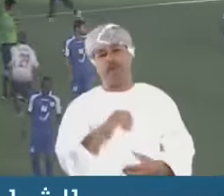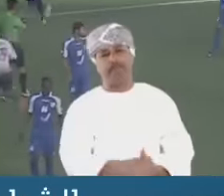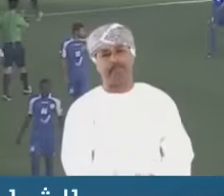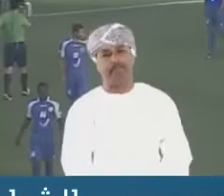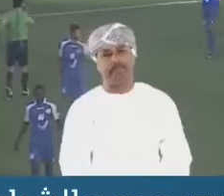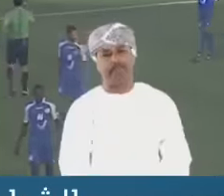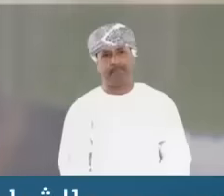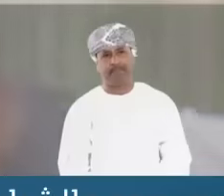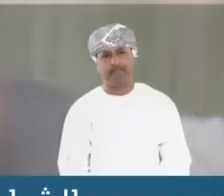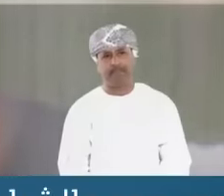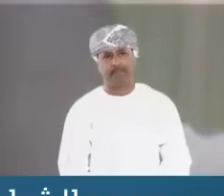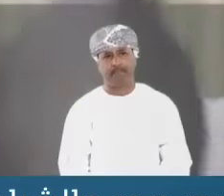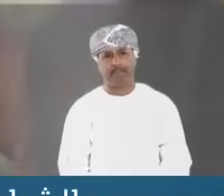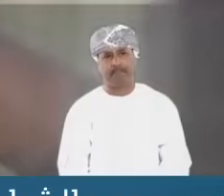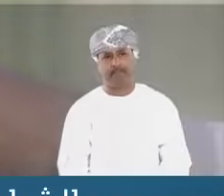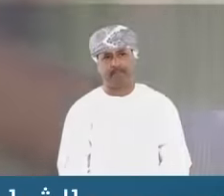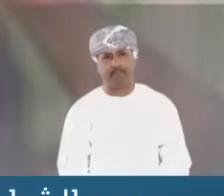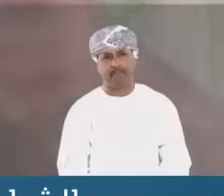الترتيب.